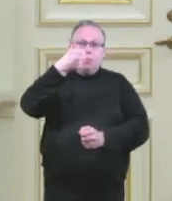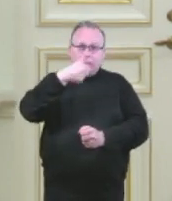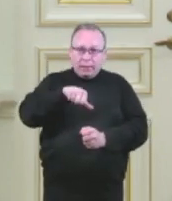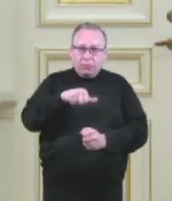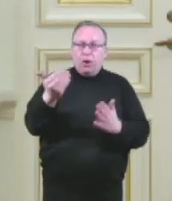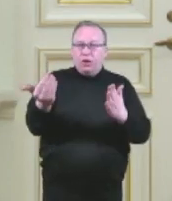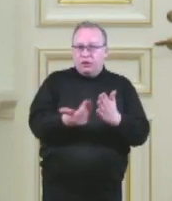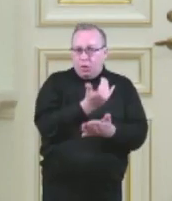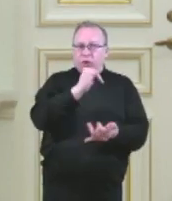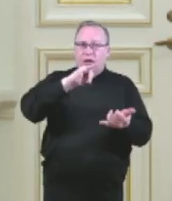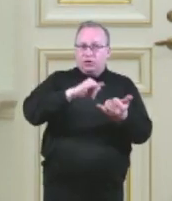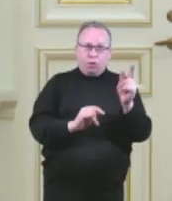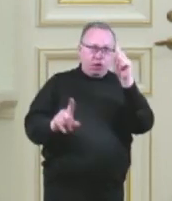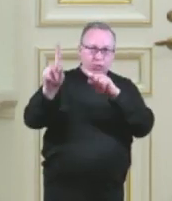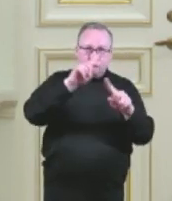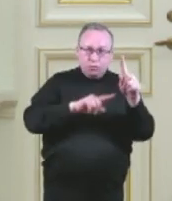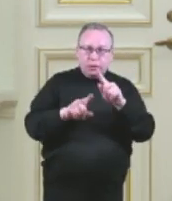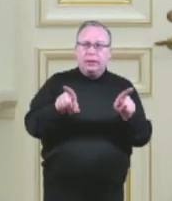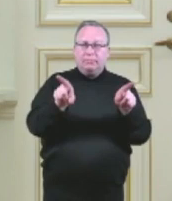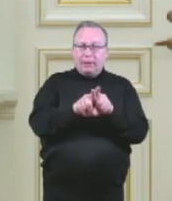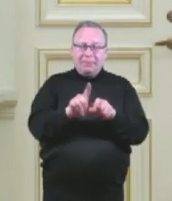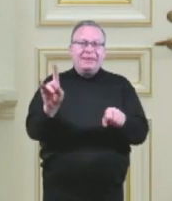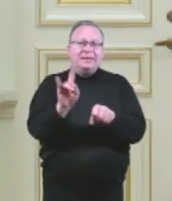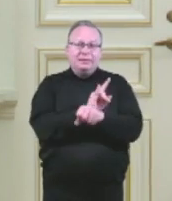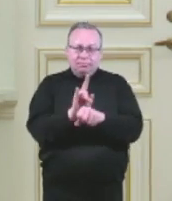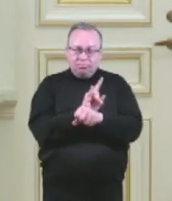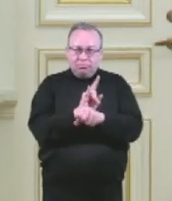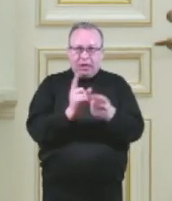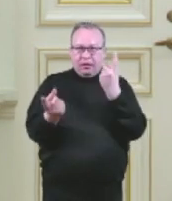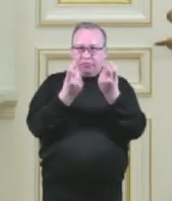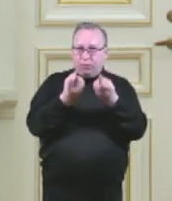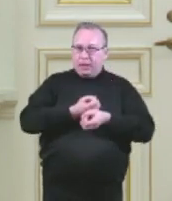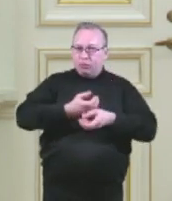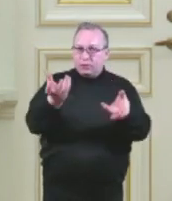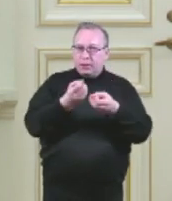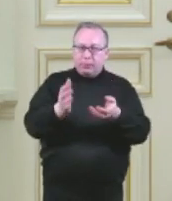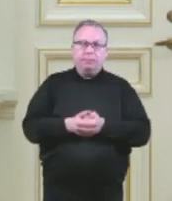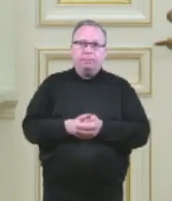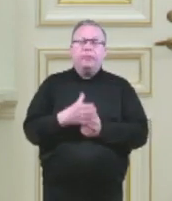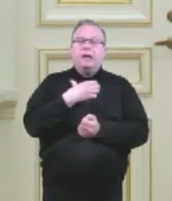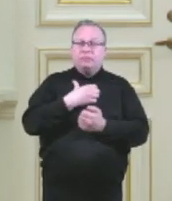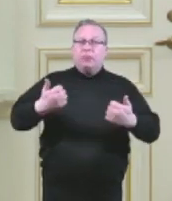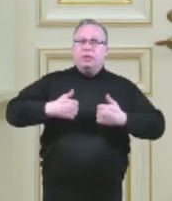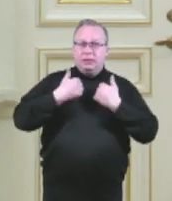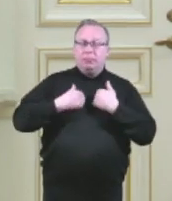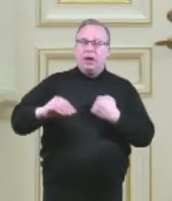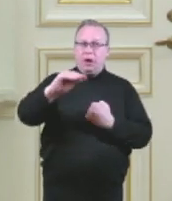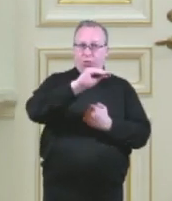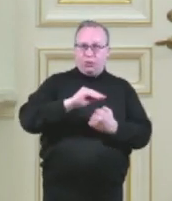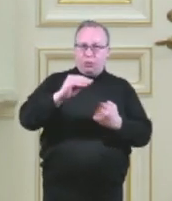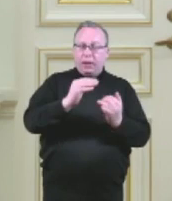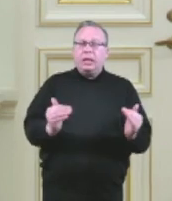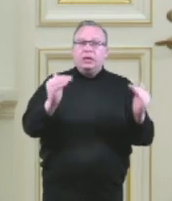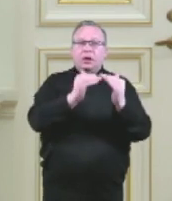perrašyti istoriją ir kovos su dezinformacija tema. Būtina dėti pastangas europiniu lygmeniu, kad